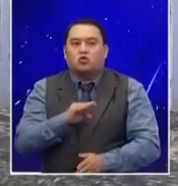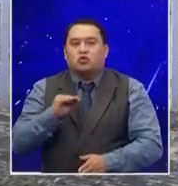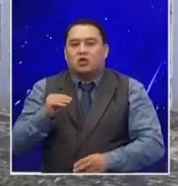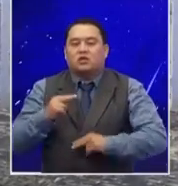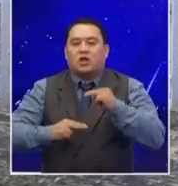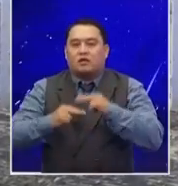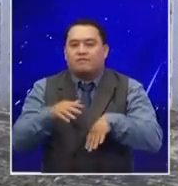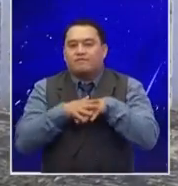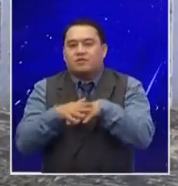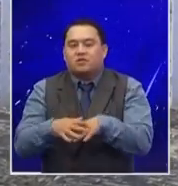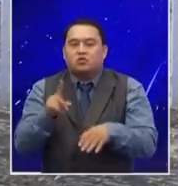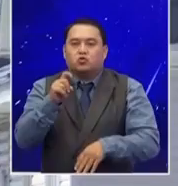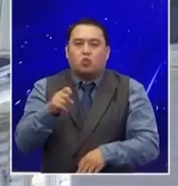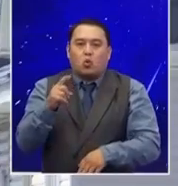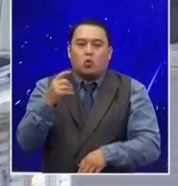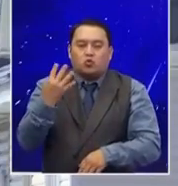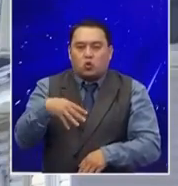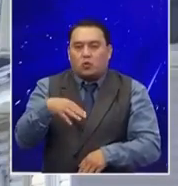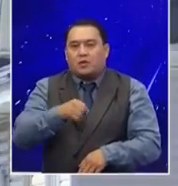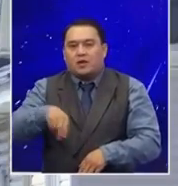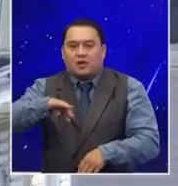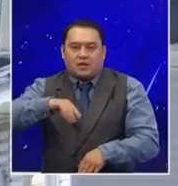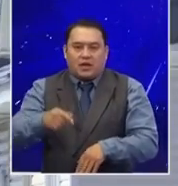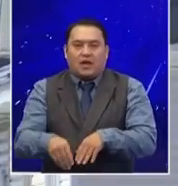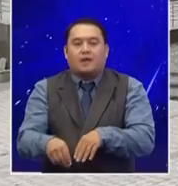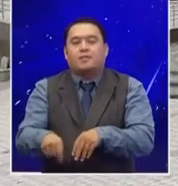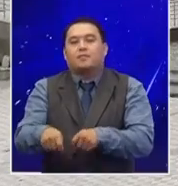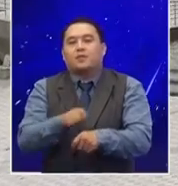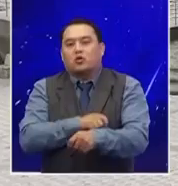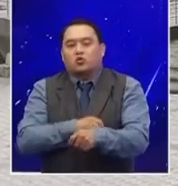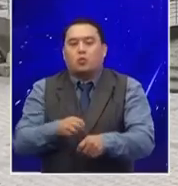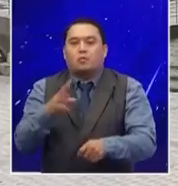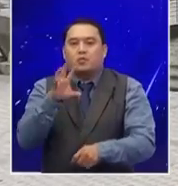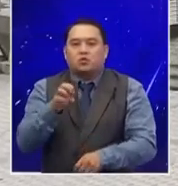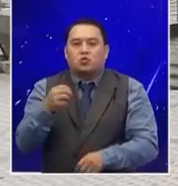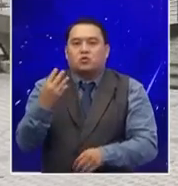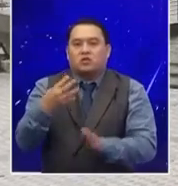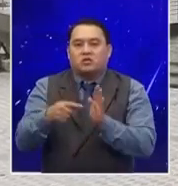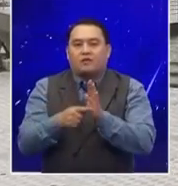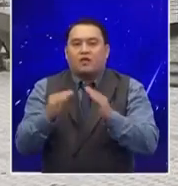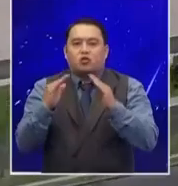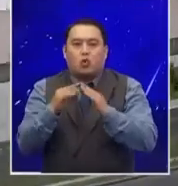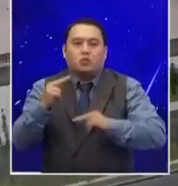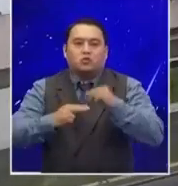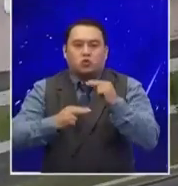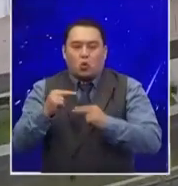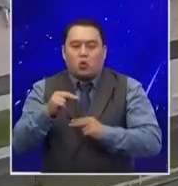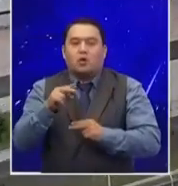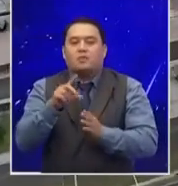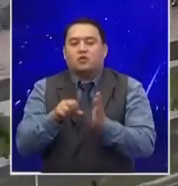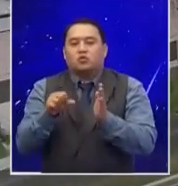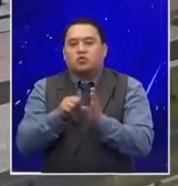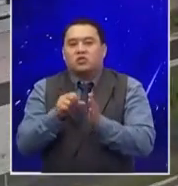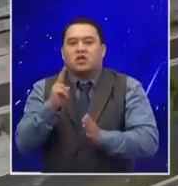строительство жилья выделено почти 40 миллиардов тенге. На всех площадках региона возводится 532 жилых дома на 1630